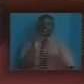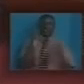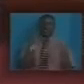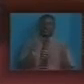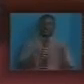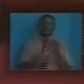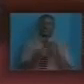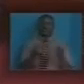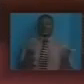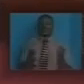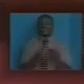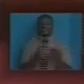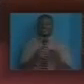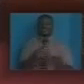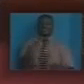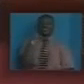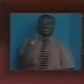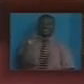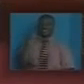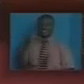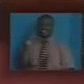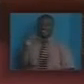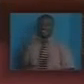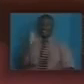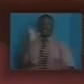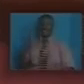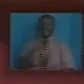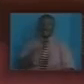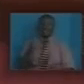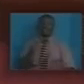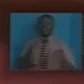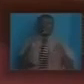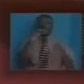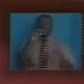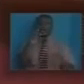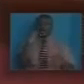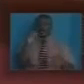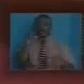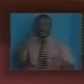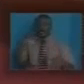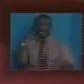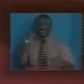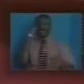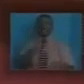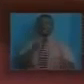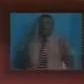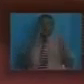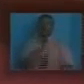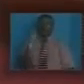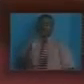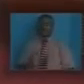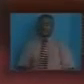uzi Wa hivi karibuni Wa zelote Steven ambaye miaka Miche ilop alikuwa kamanda Wa polisi Wa mkoa kuwa mkuu Wa wilaya